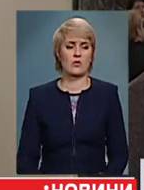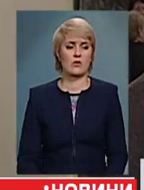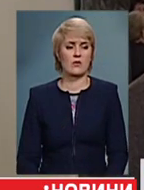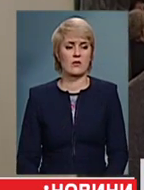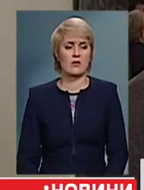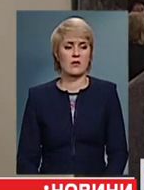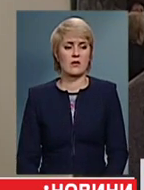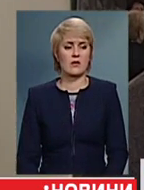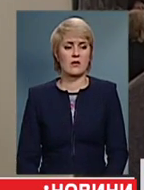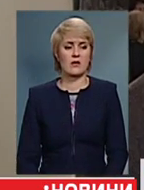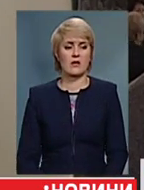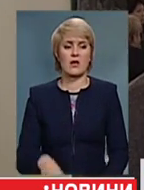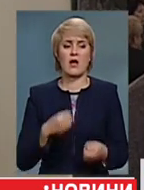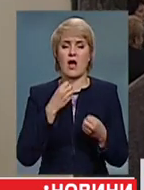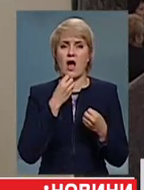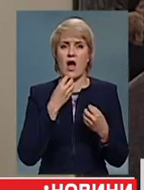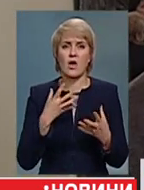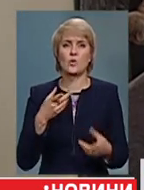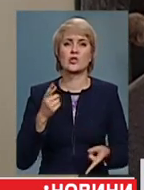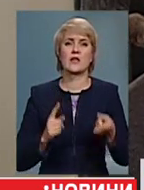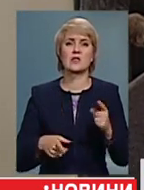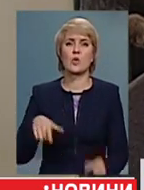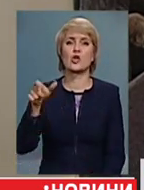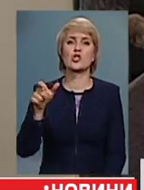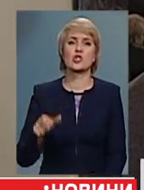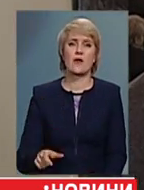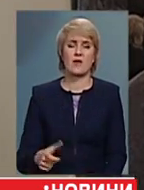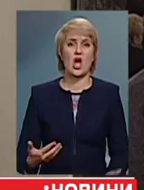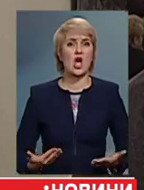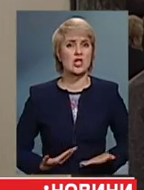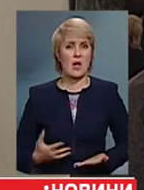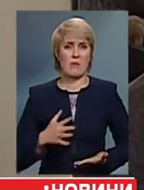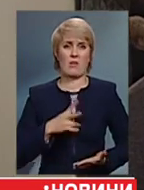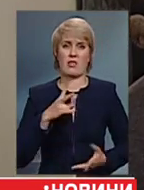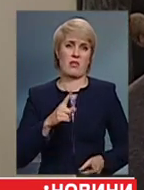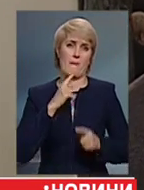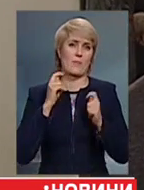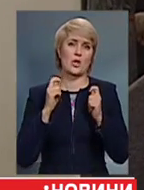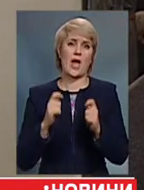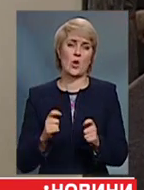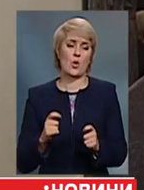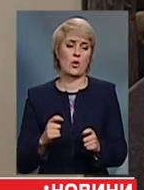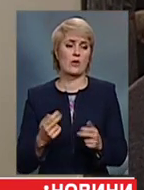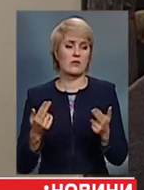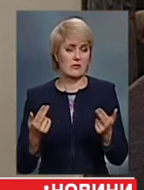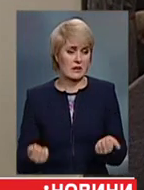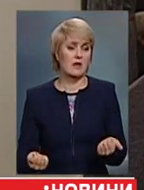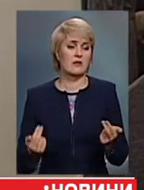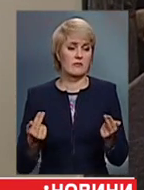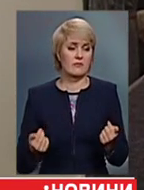Жалко. Хороший, настоящий чоловік. Жизнь була не подарок. Да, верно.